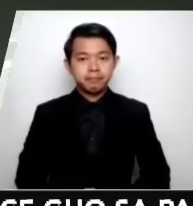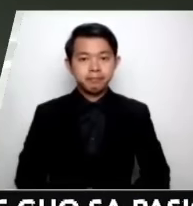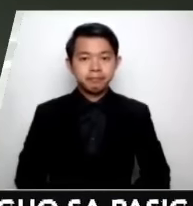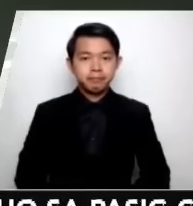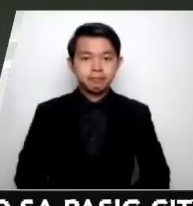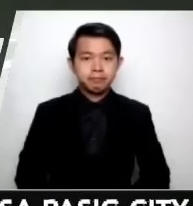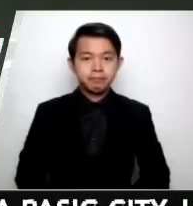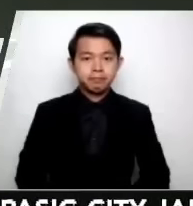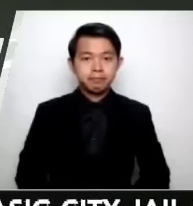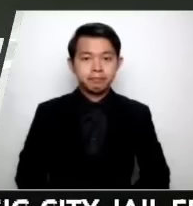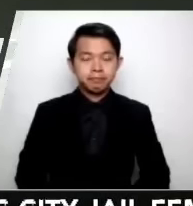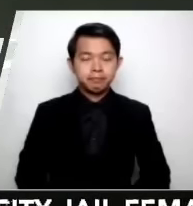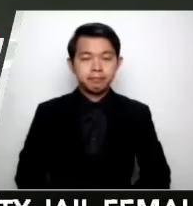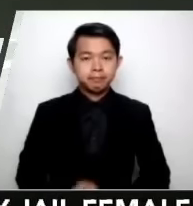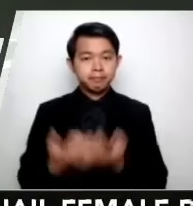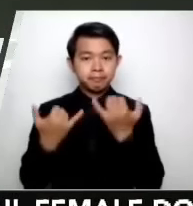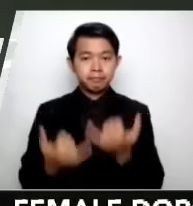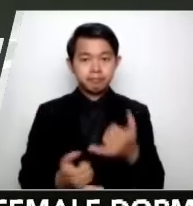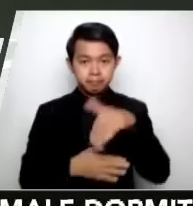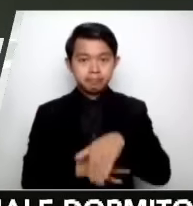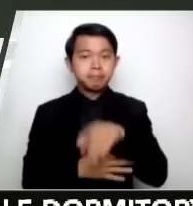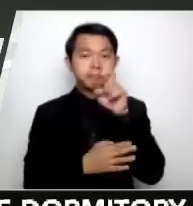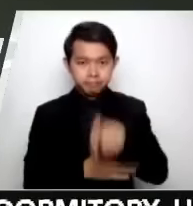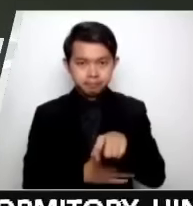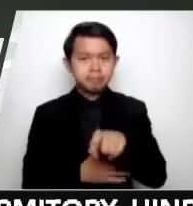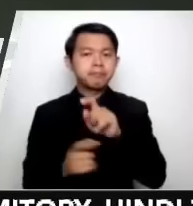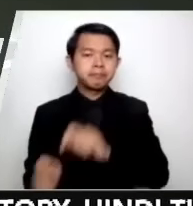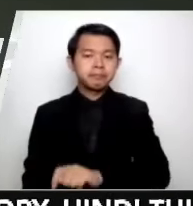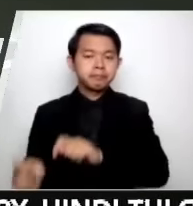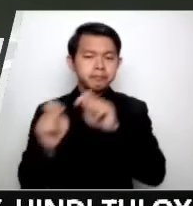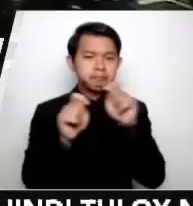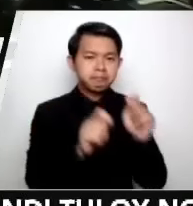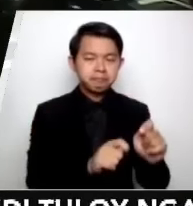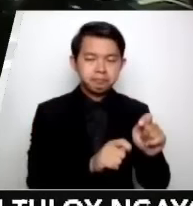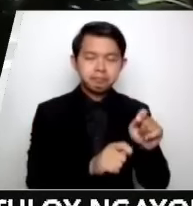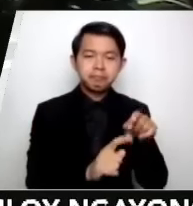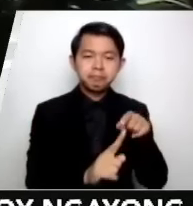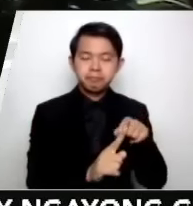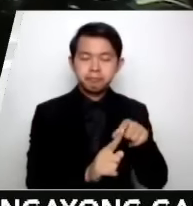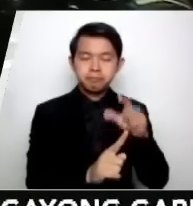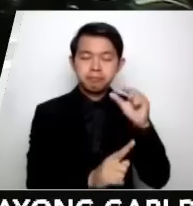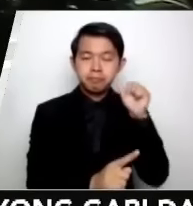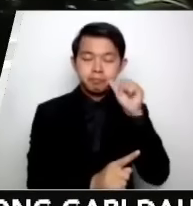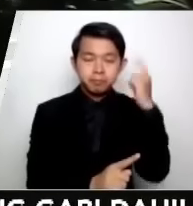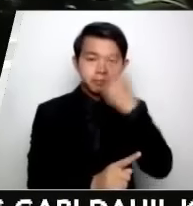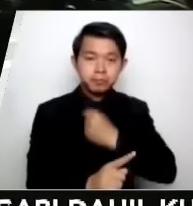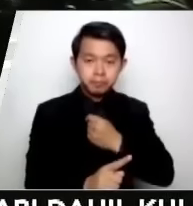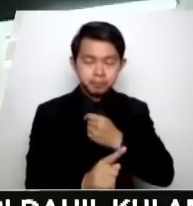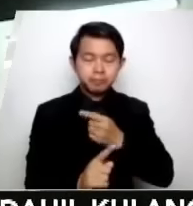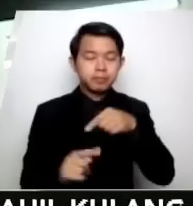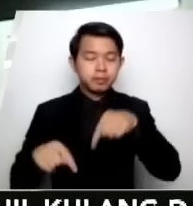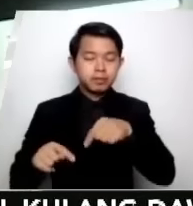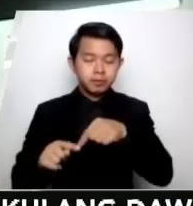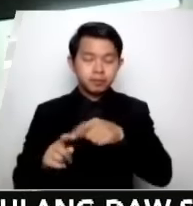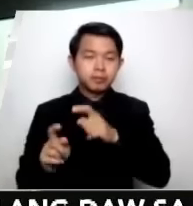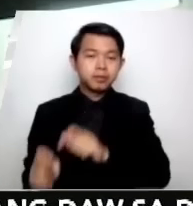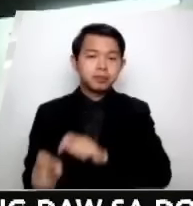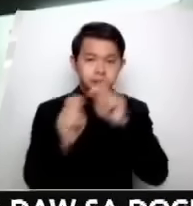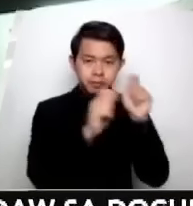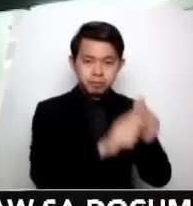Sandra, ngayong gabi nga sana ililipat si dismissed Bamban Tarlac Mayor Alice Guo mula rito sa custodial facility ng Camp Crame patungo